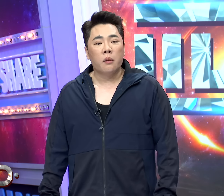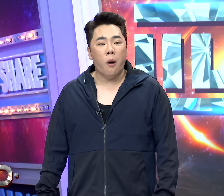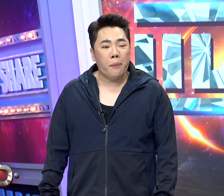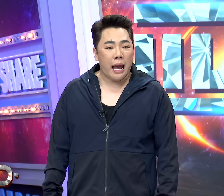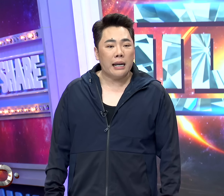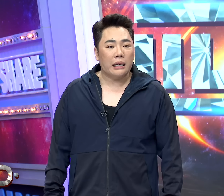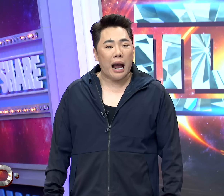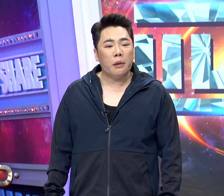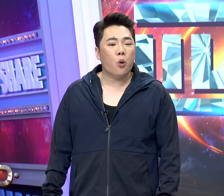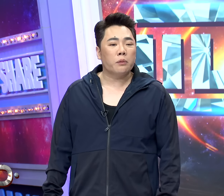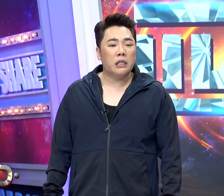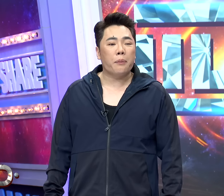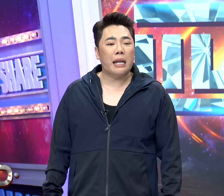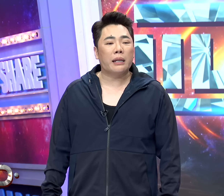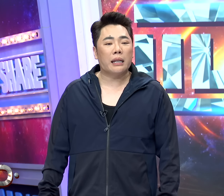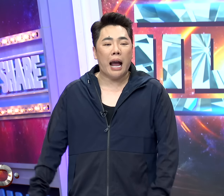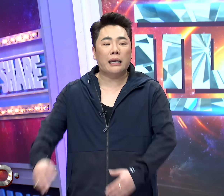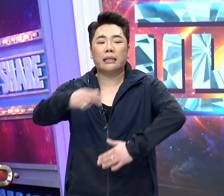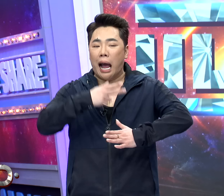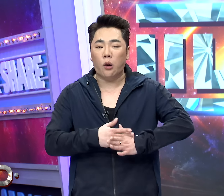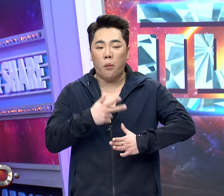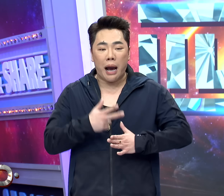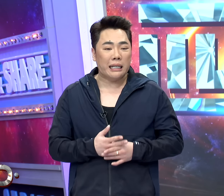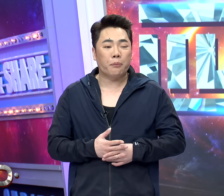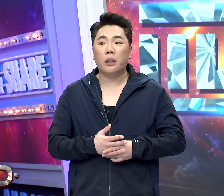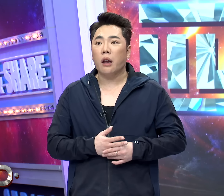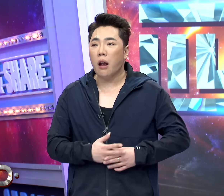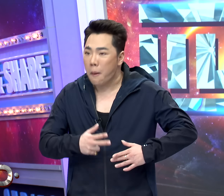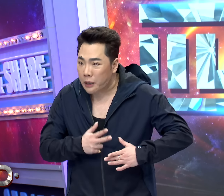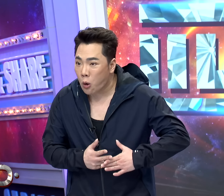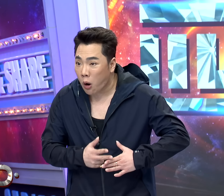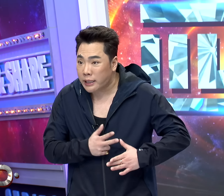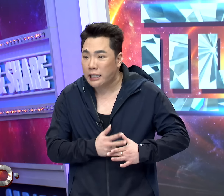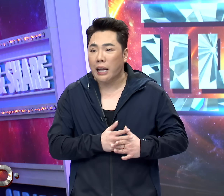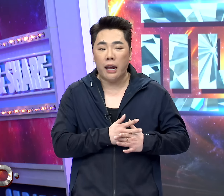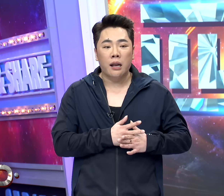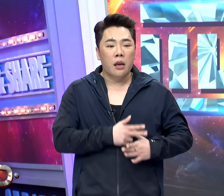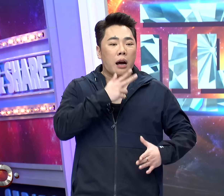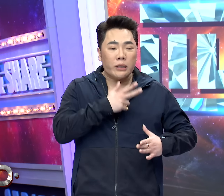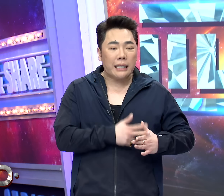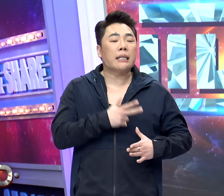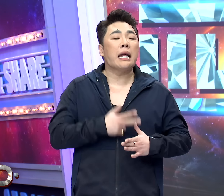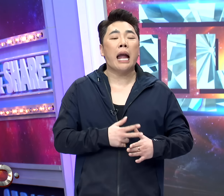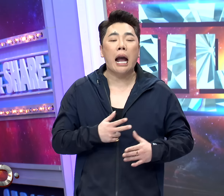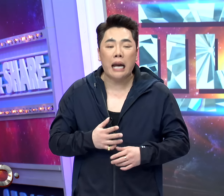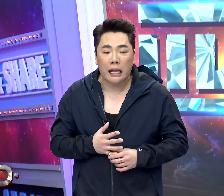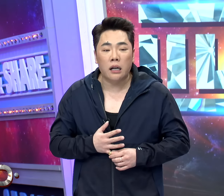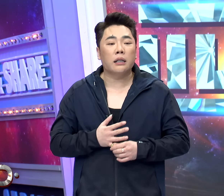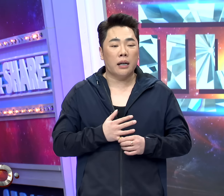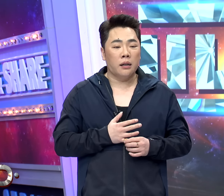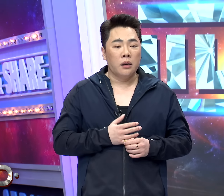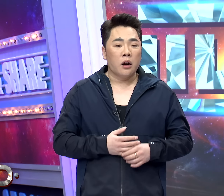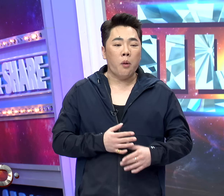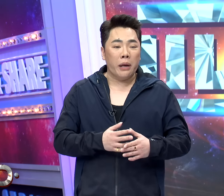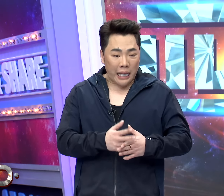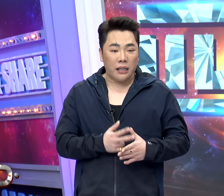ริงพบพยานหลักฐานมีความเชื่อไปในทิศทางที่ศาลออกหมายจับปรากฏเขาเช็คจากไหนเขาเช็คจากเส้นทางการเงิน